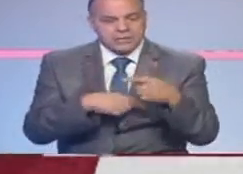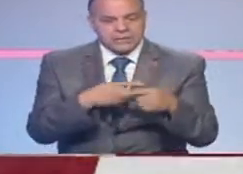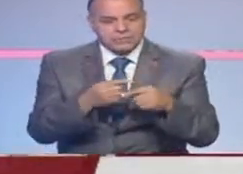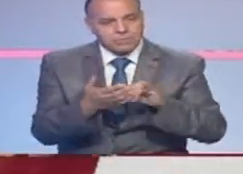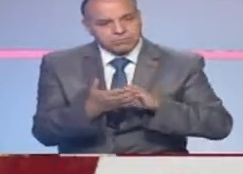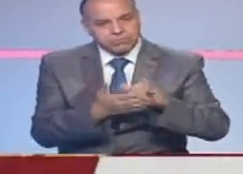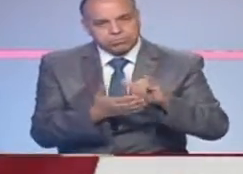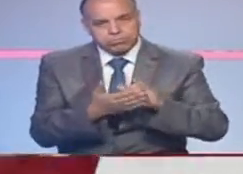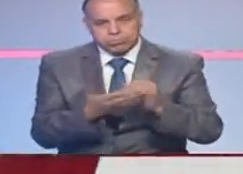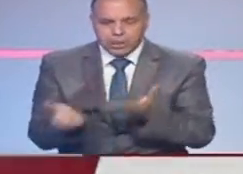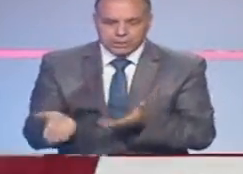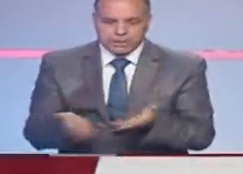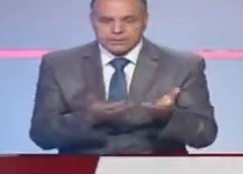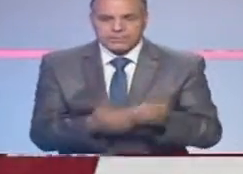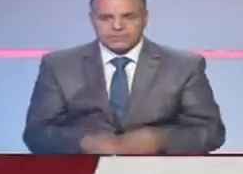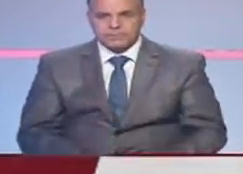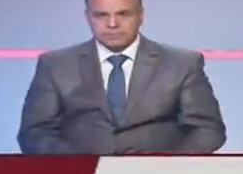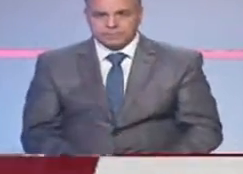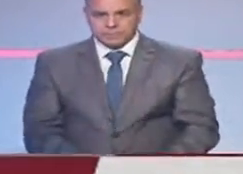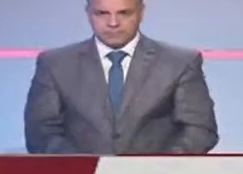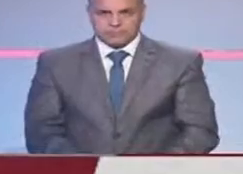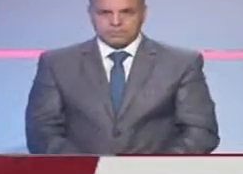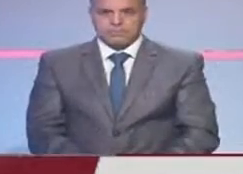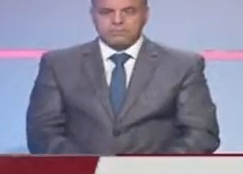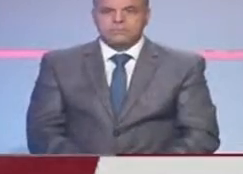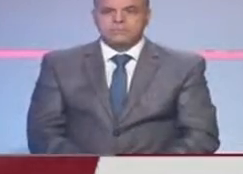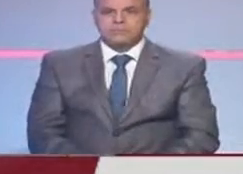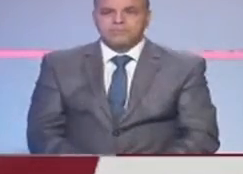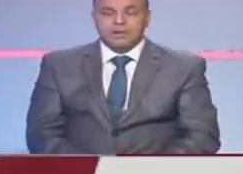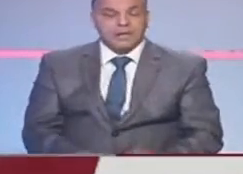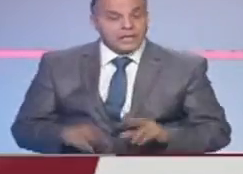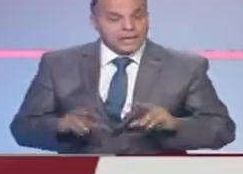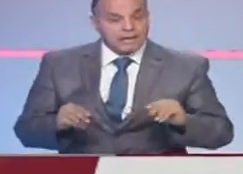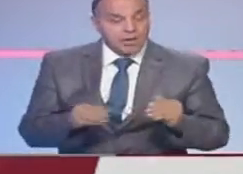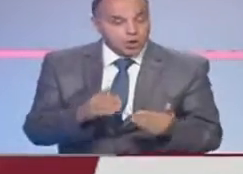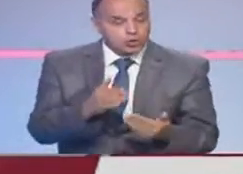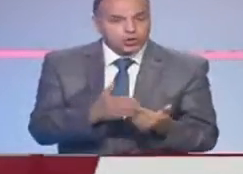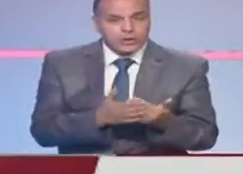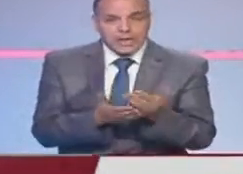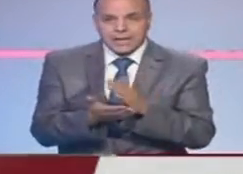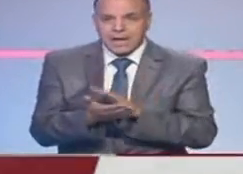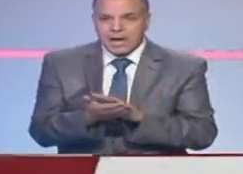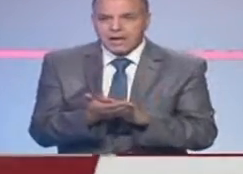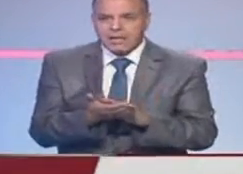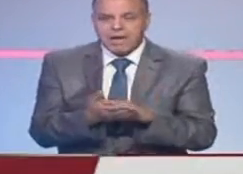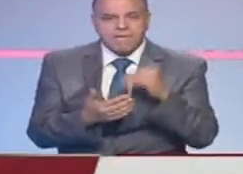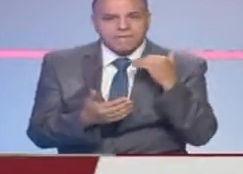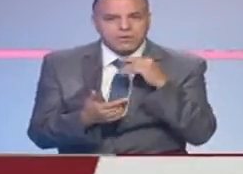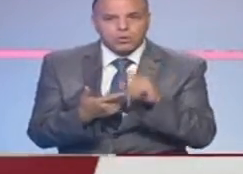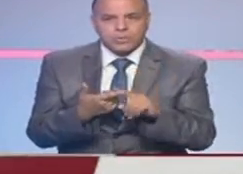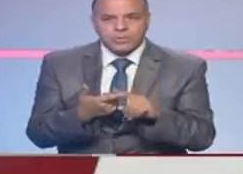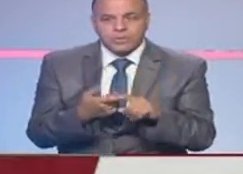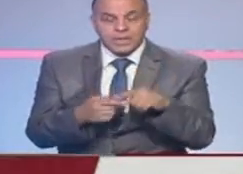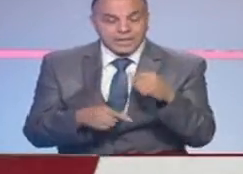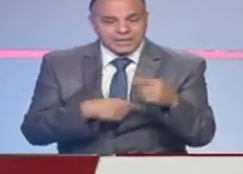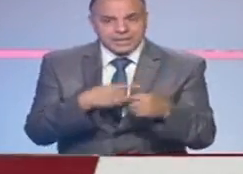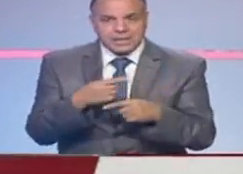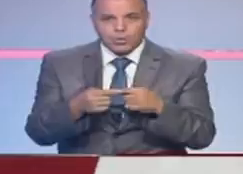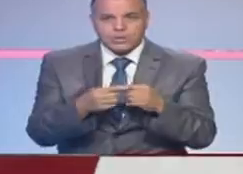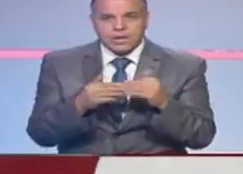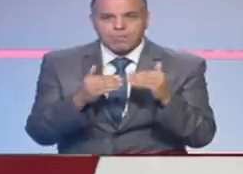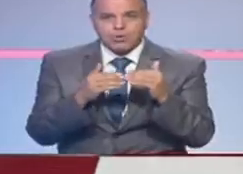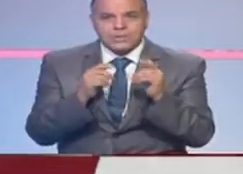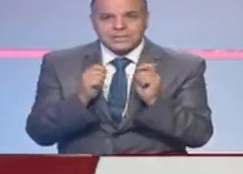انا في عمليات الاجراء متوازيا مع التطورات الميدانيه المتسارعه تتواصل في